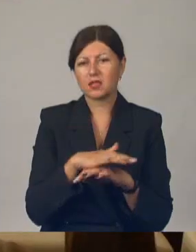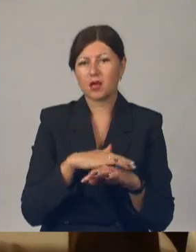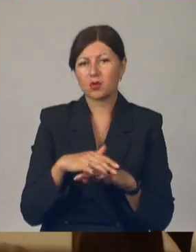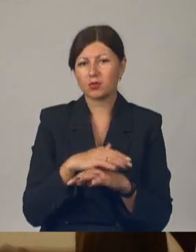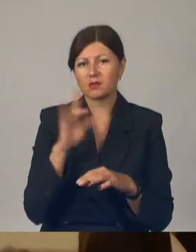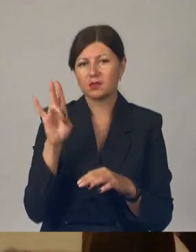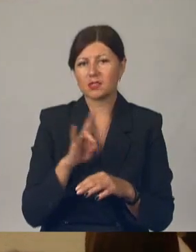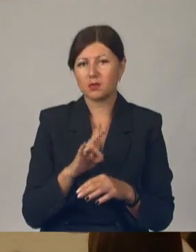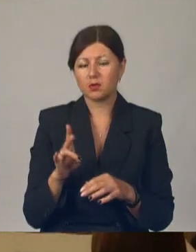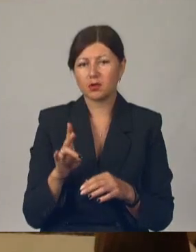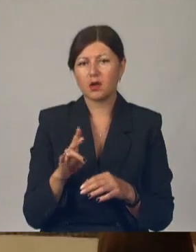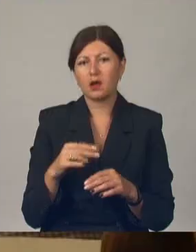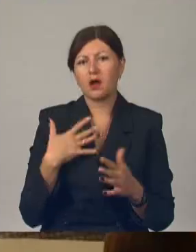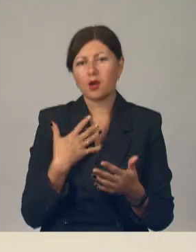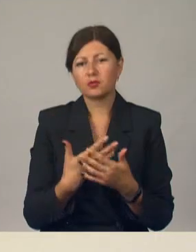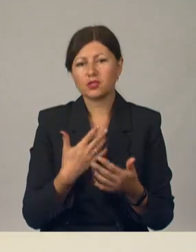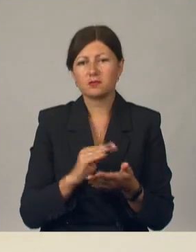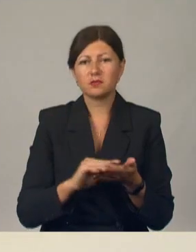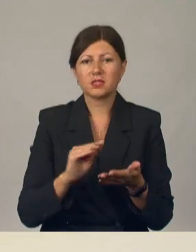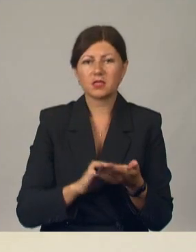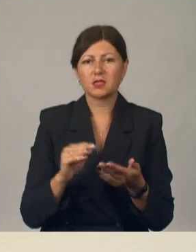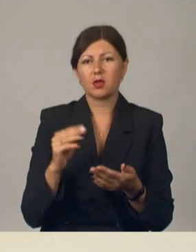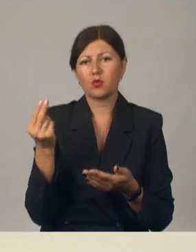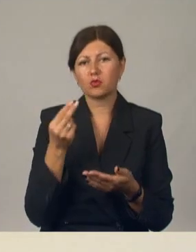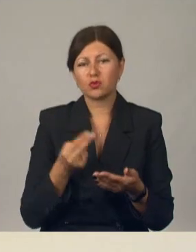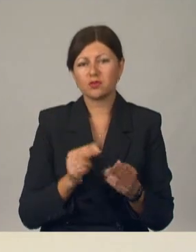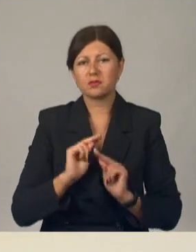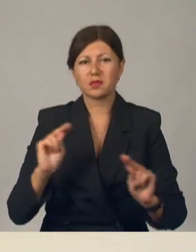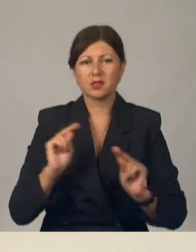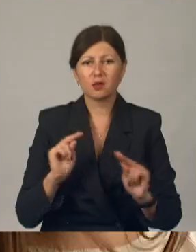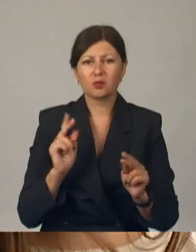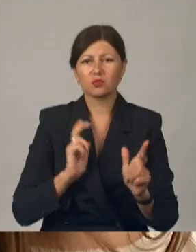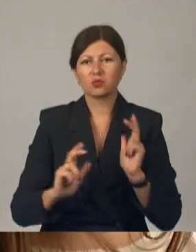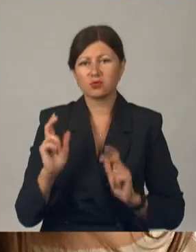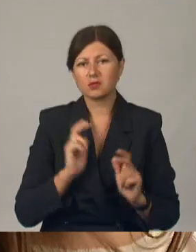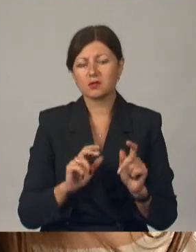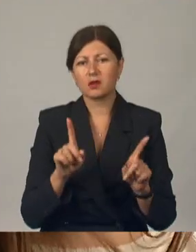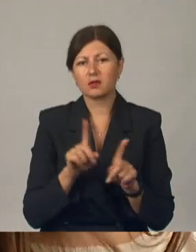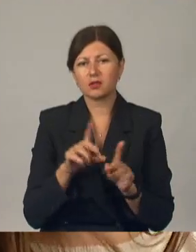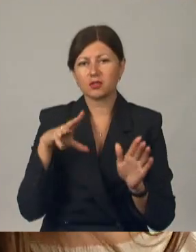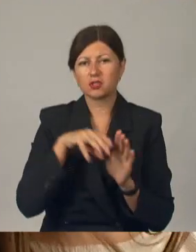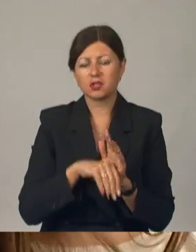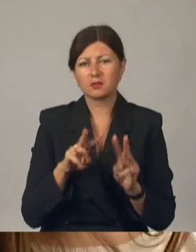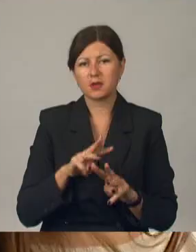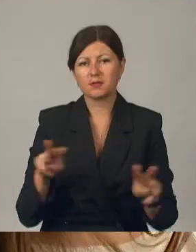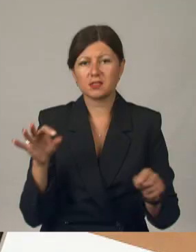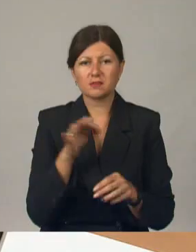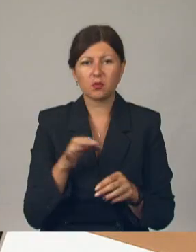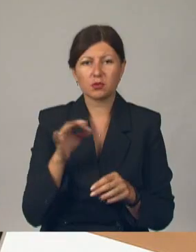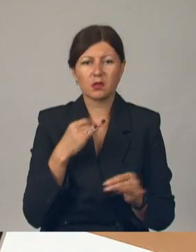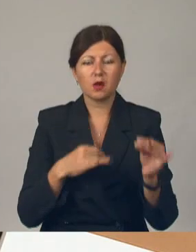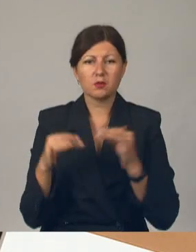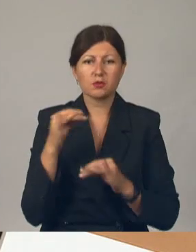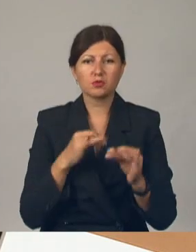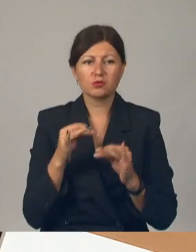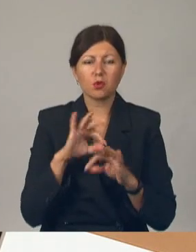собора. Общественники, писатели, художники, педагоги и студенты, а также члены правительства области обсудили